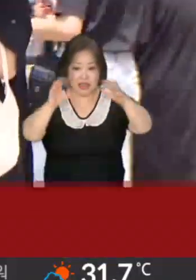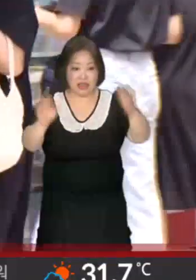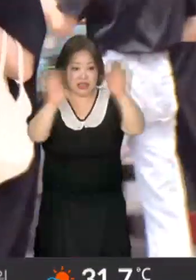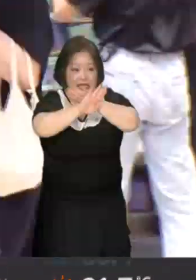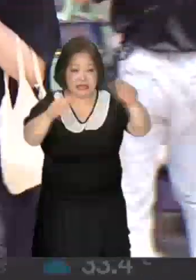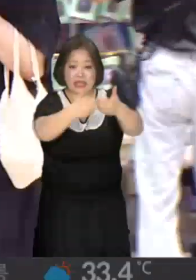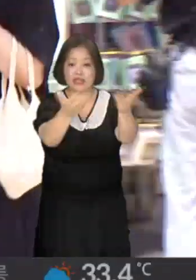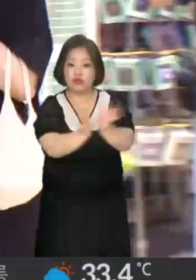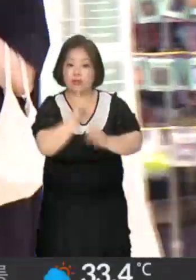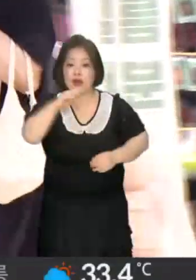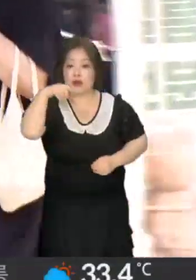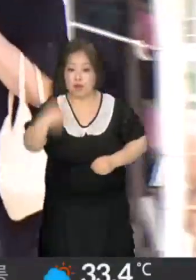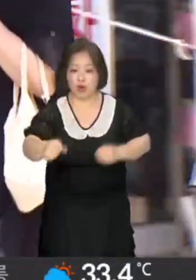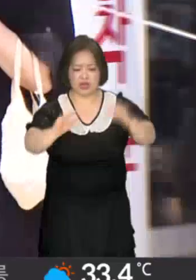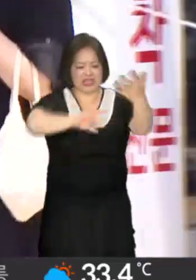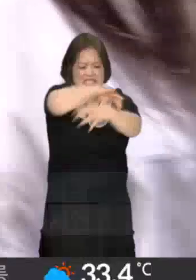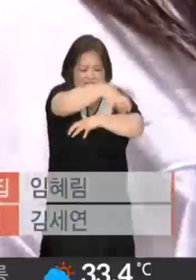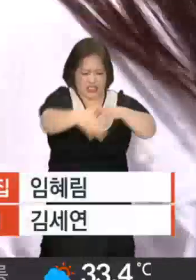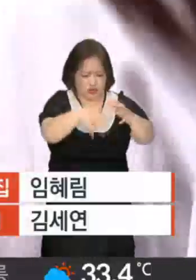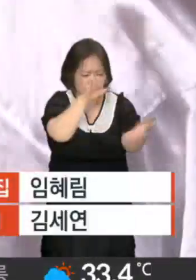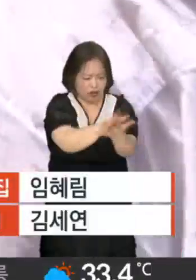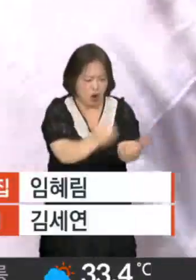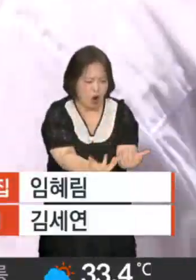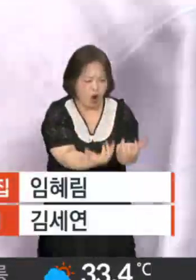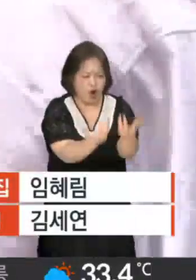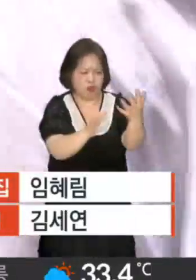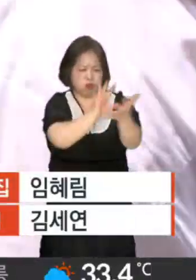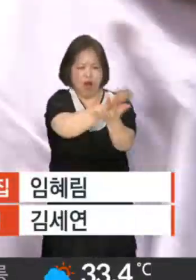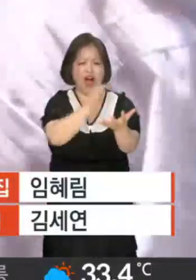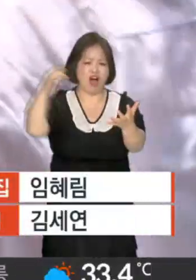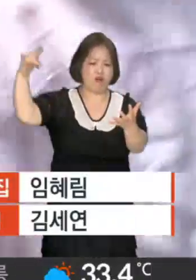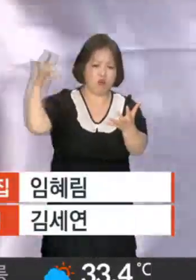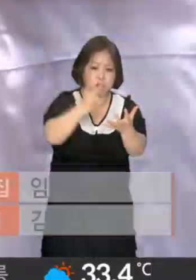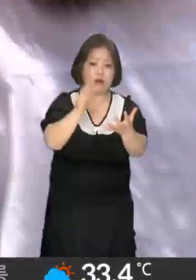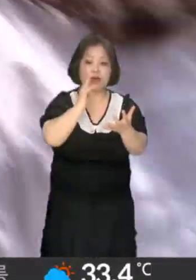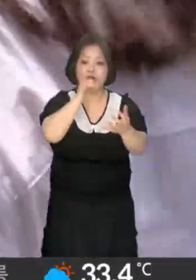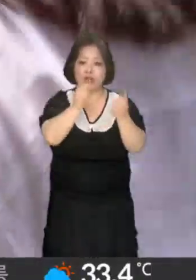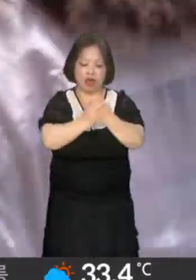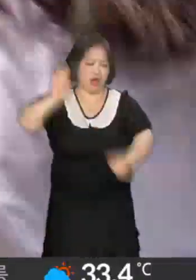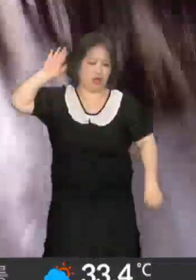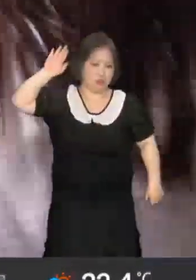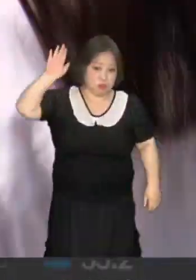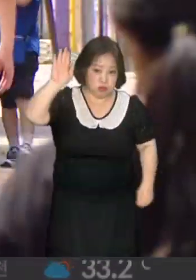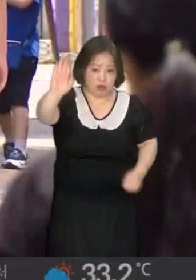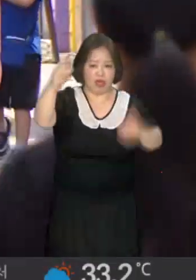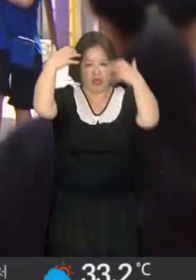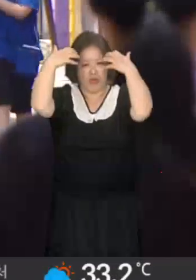세계기상기구는 지구 온난화를 넘어 열대화 시대가 시작됐다며 미래에는 극한 폭염이